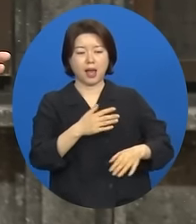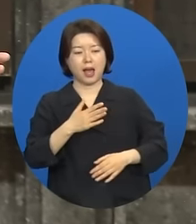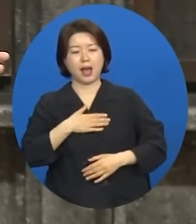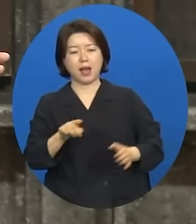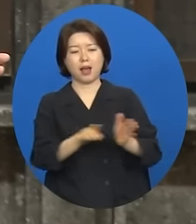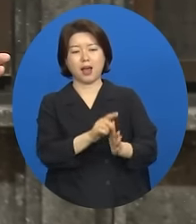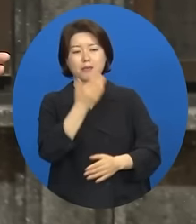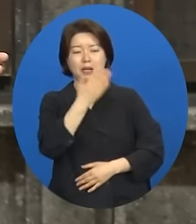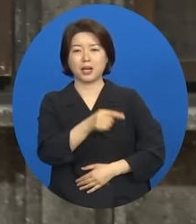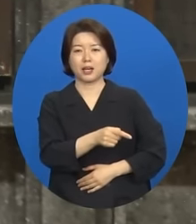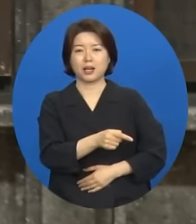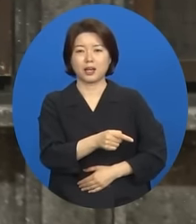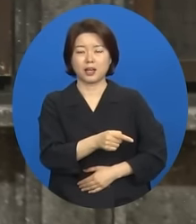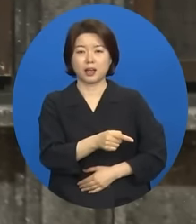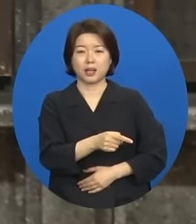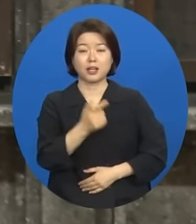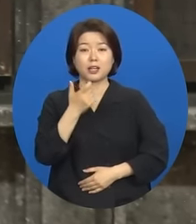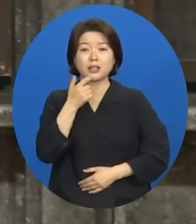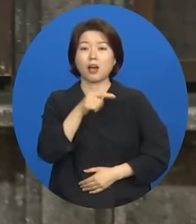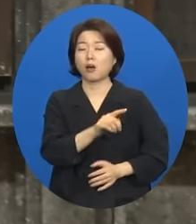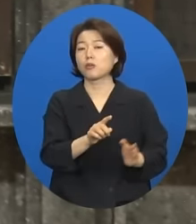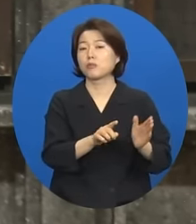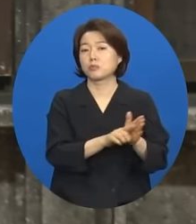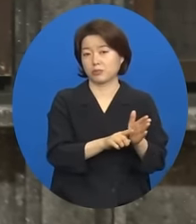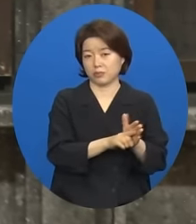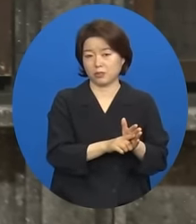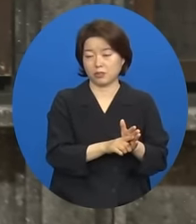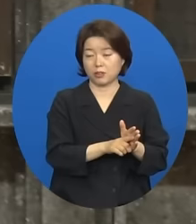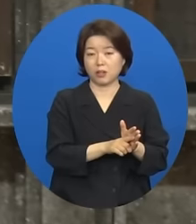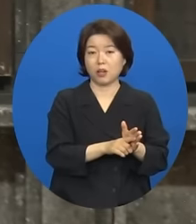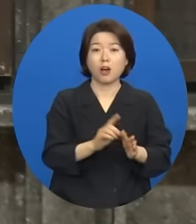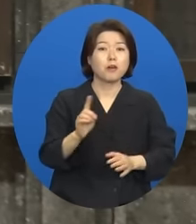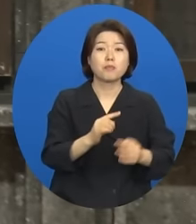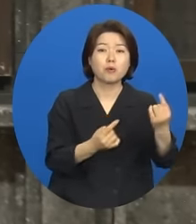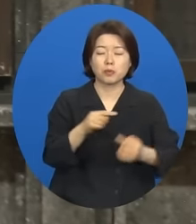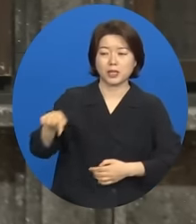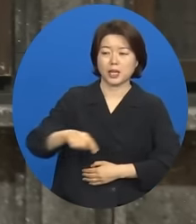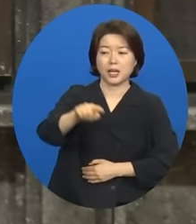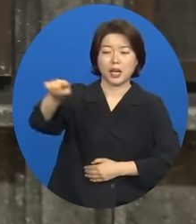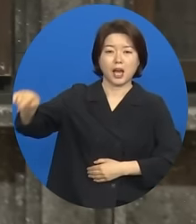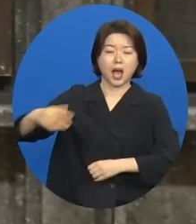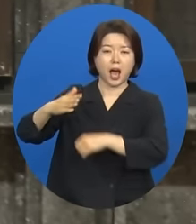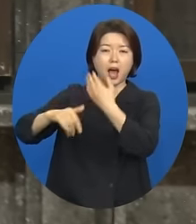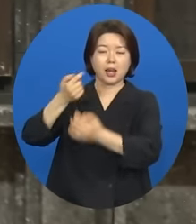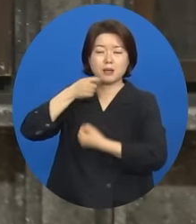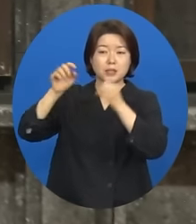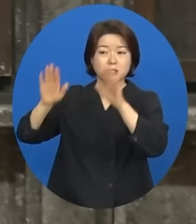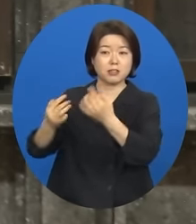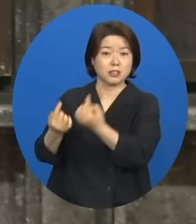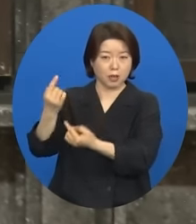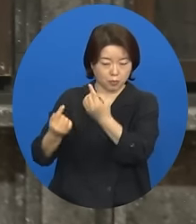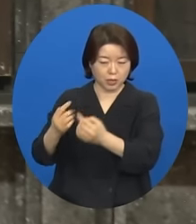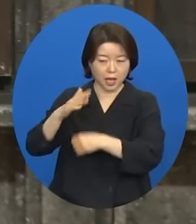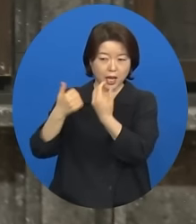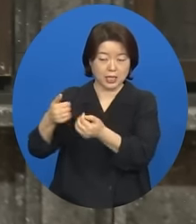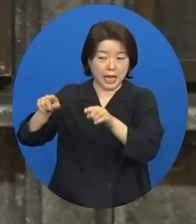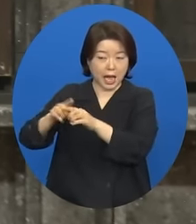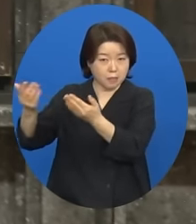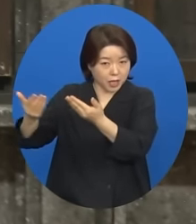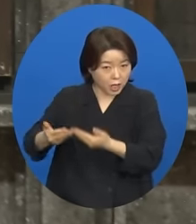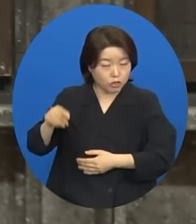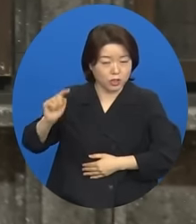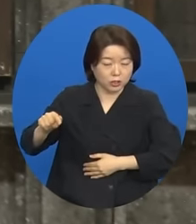믿을만하다. 야곱은 이거를 믿은 거예요. 뭐보다요? 하나님의 천사들보다, 하나님이 함께 하신다는